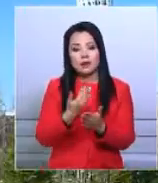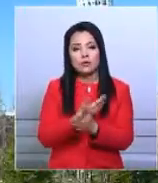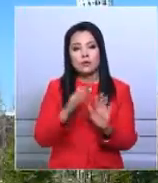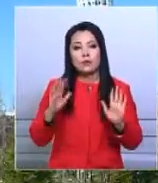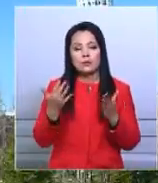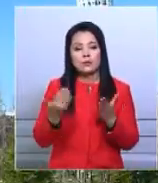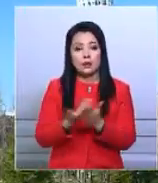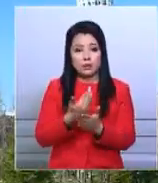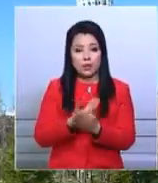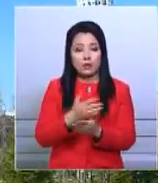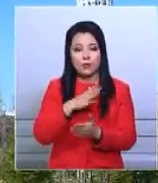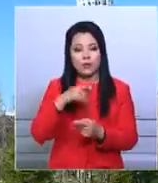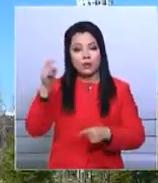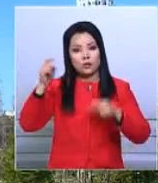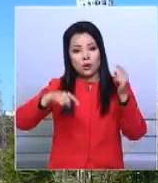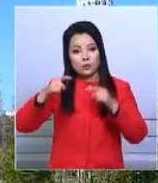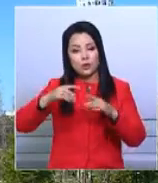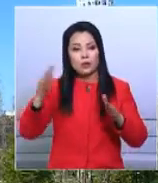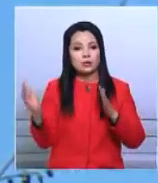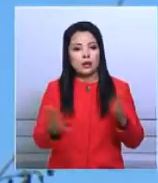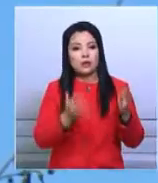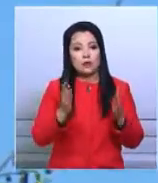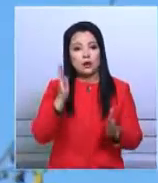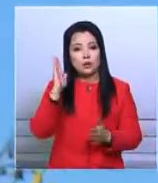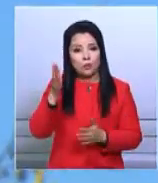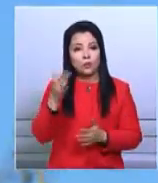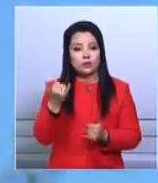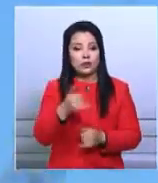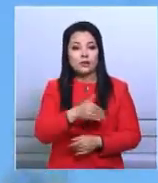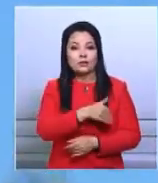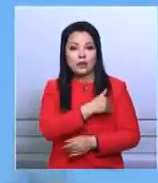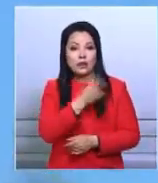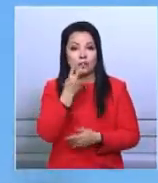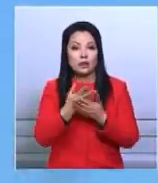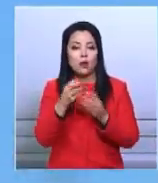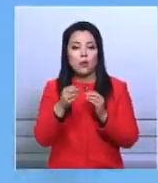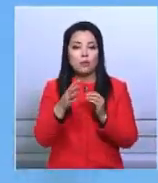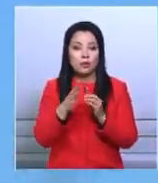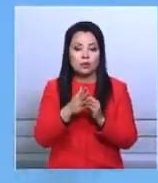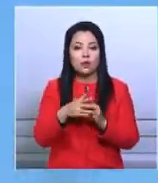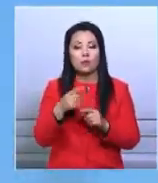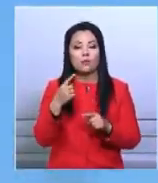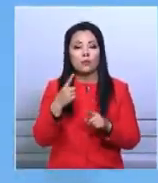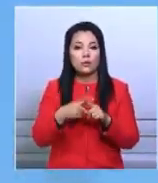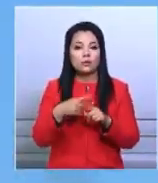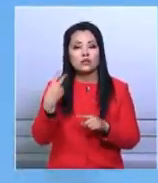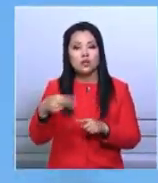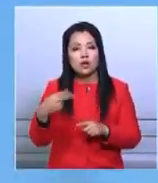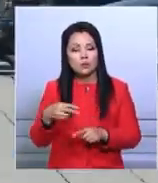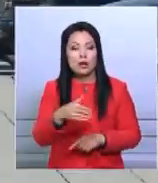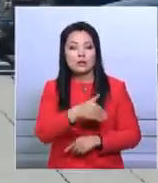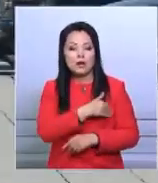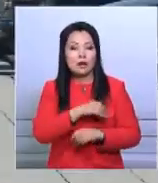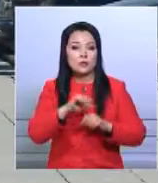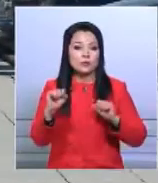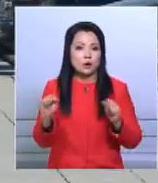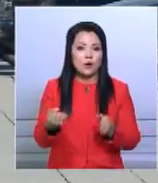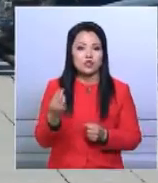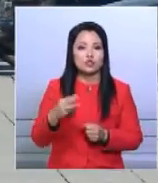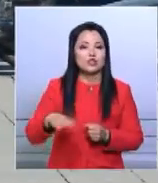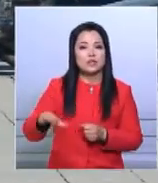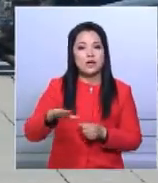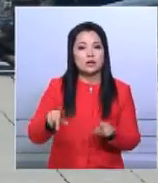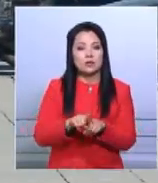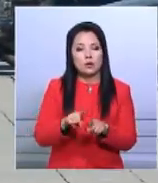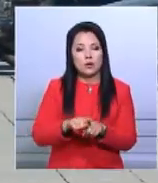болжам бойынша өткінші жауын жауып жел тұрады. Термометр бағаны 15-20 градусы көрсетеді. Салқын ауа райы шығыс